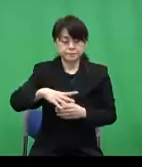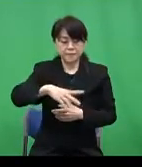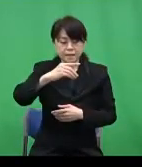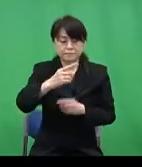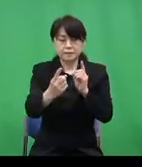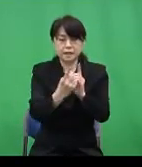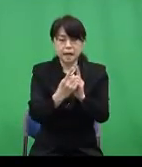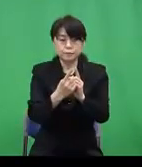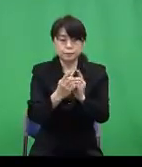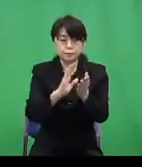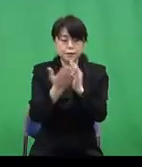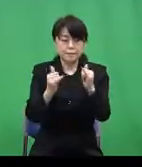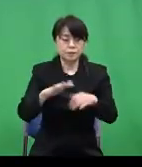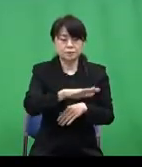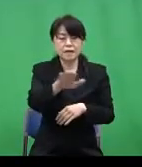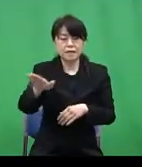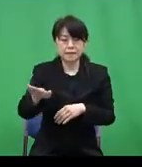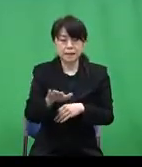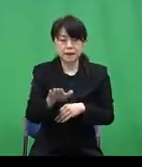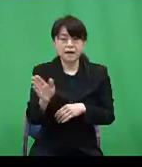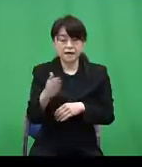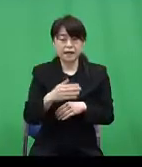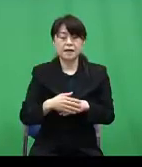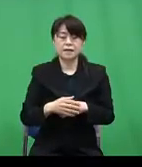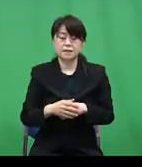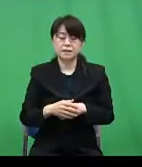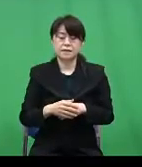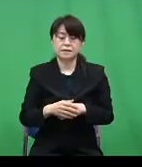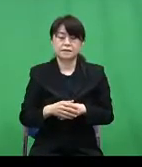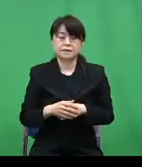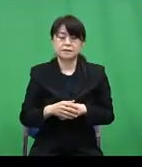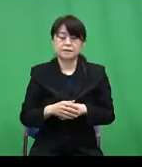全くご面識のない県民の皆様からもですね、